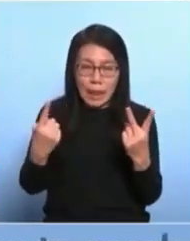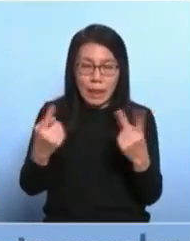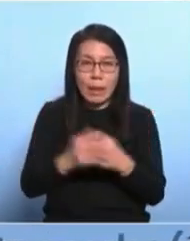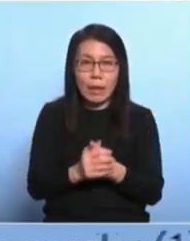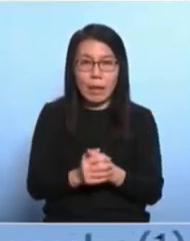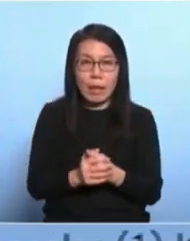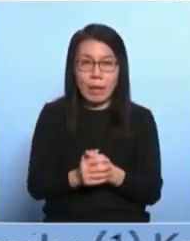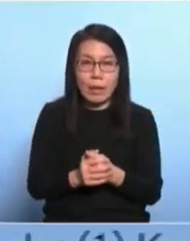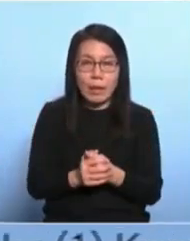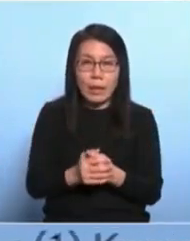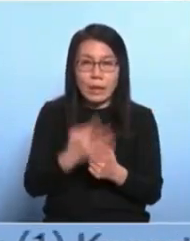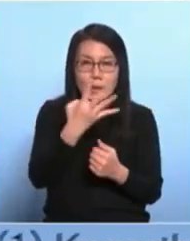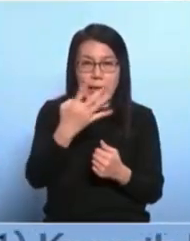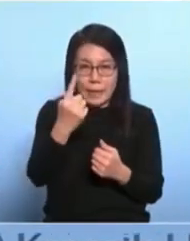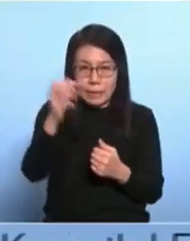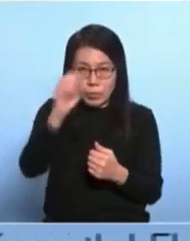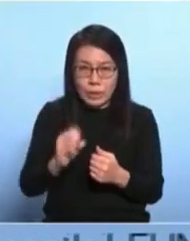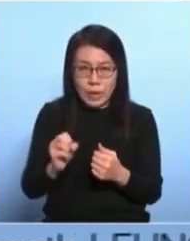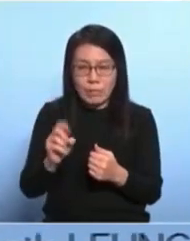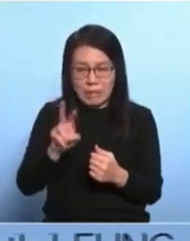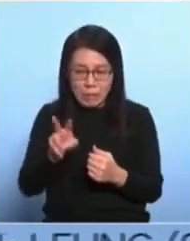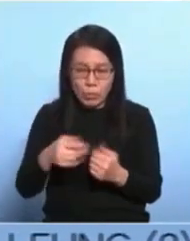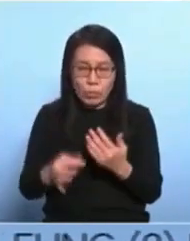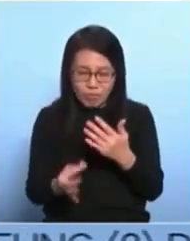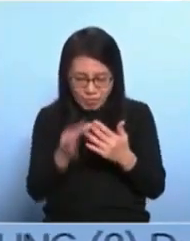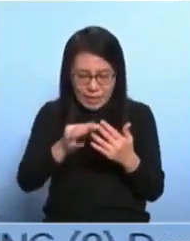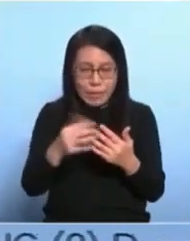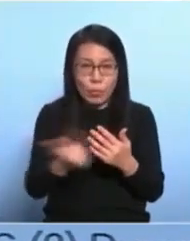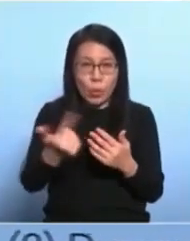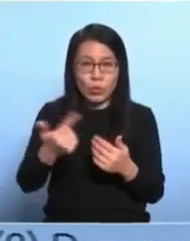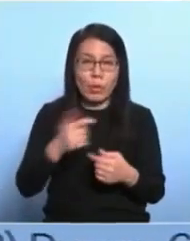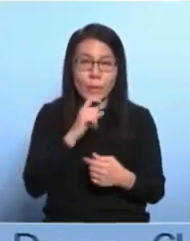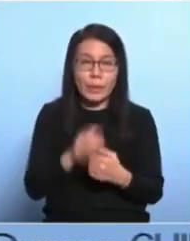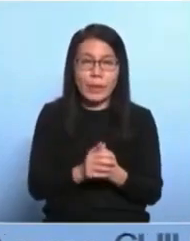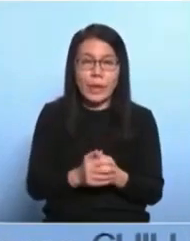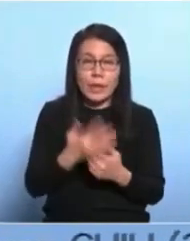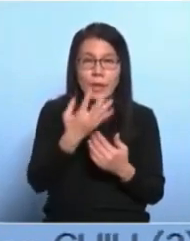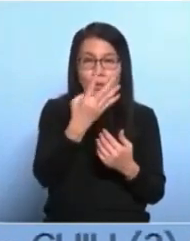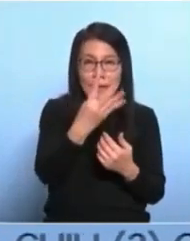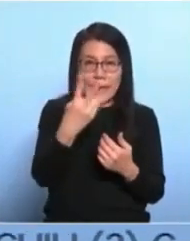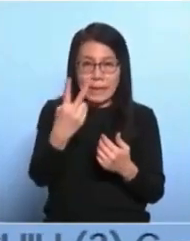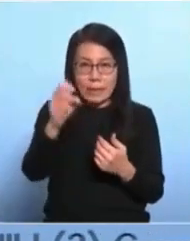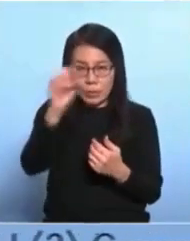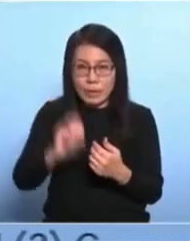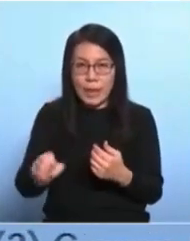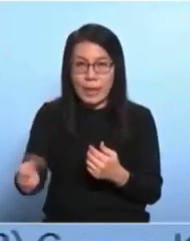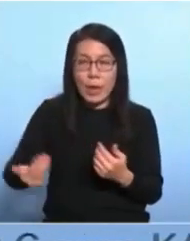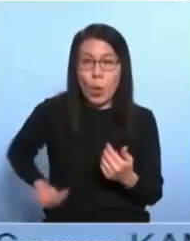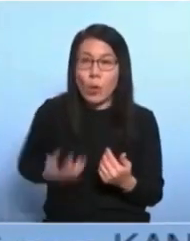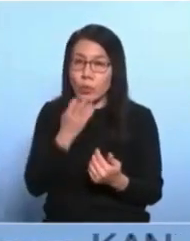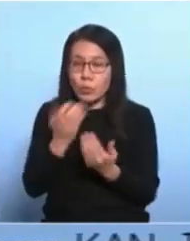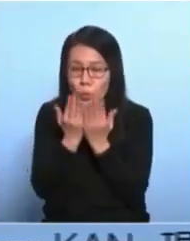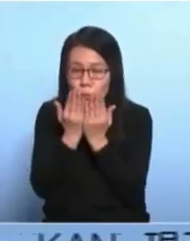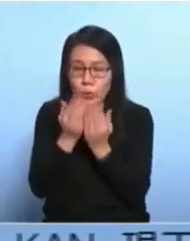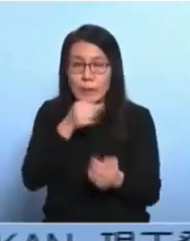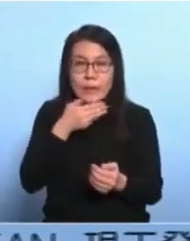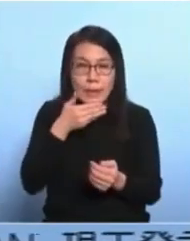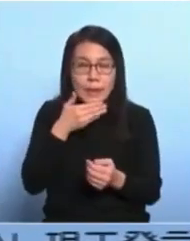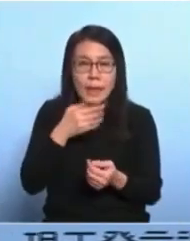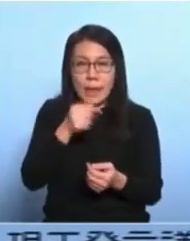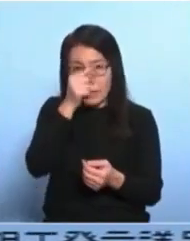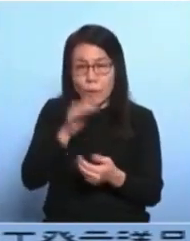是有 41% 的明顯上升的。同時有 42% 已經在廣東讀書的青年亦都有意